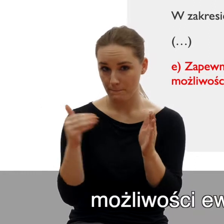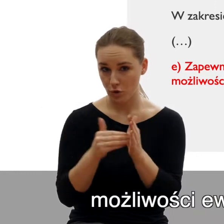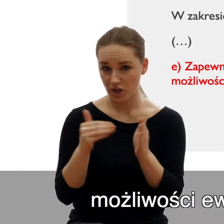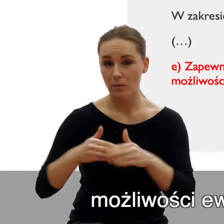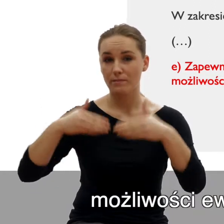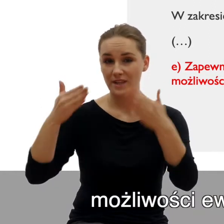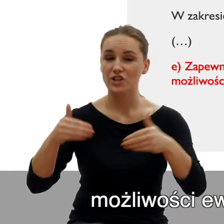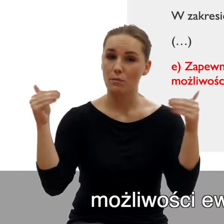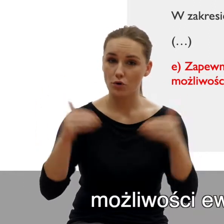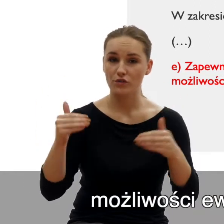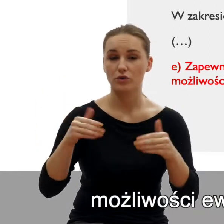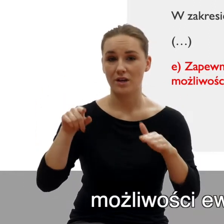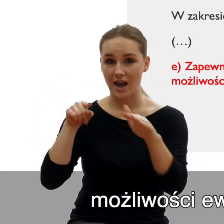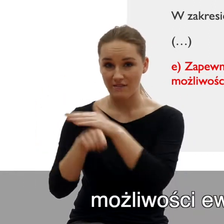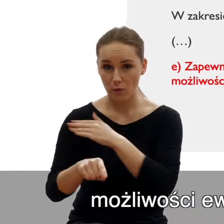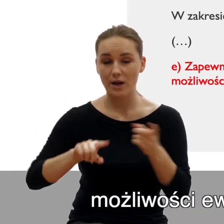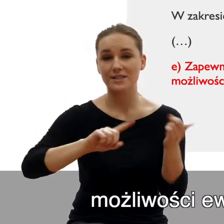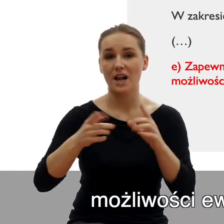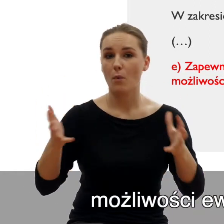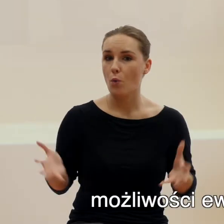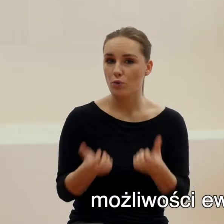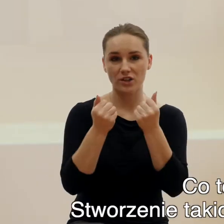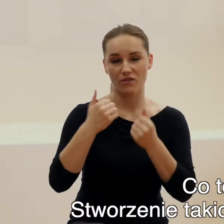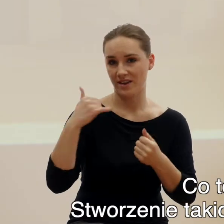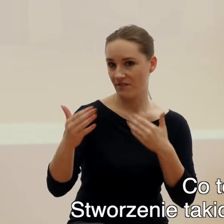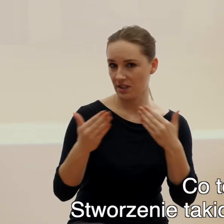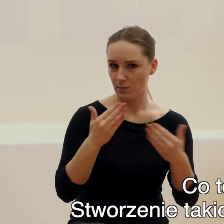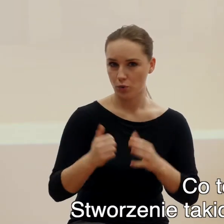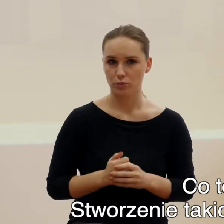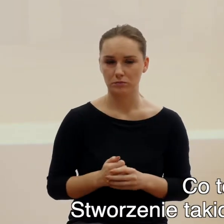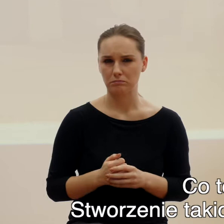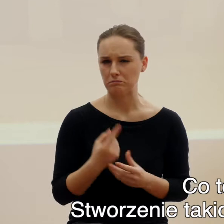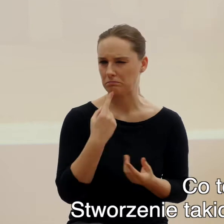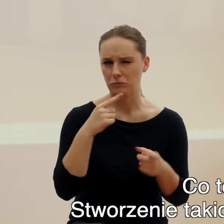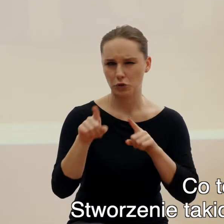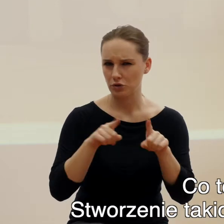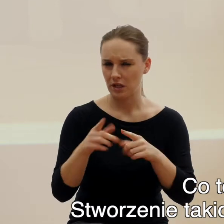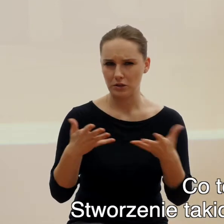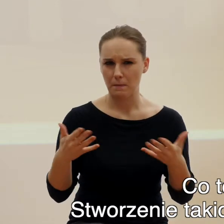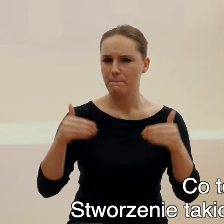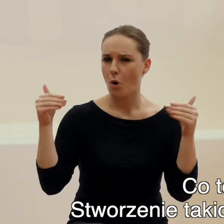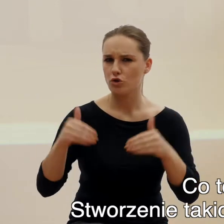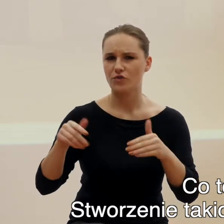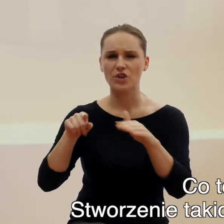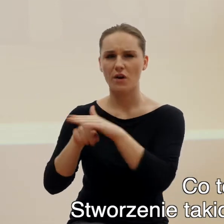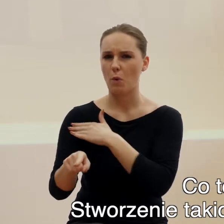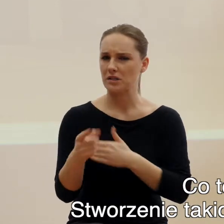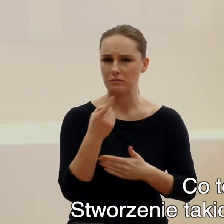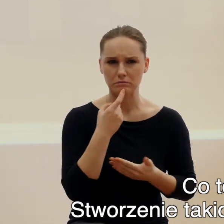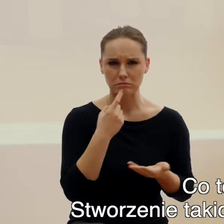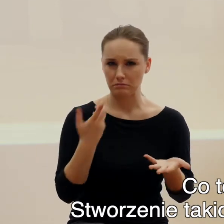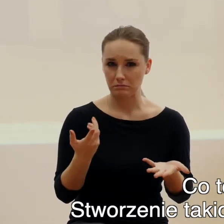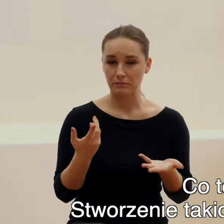ewakuacji lub ich uratowania w inny sposób. Co to znaczy możliwość ewakuacji? Stworzenie